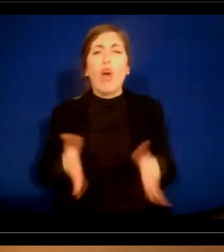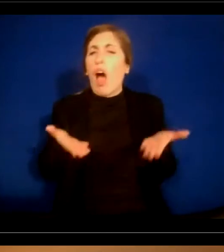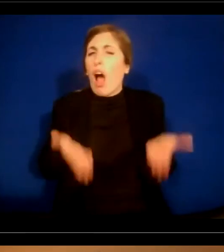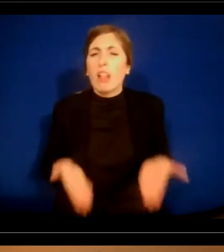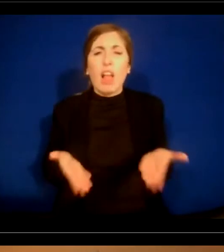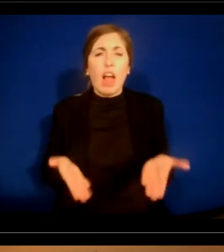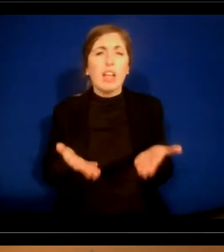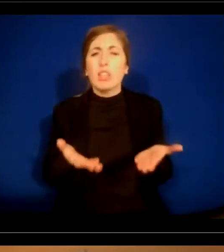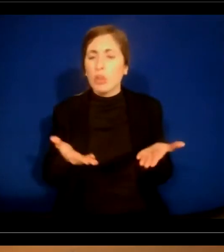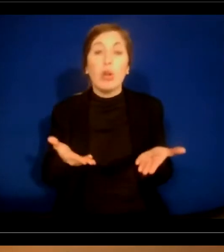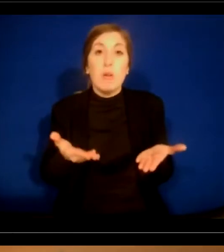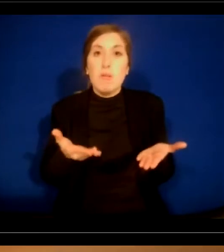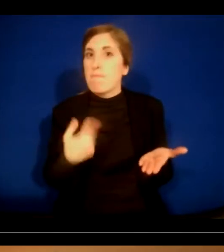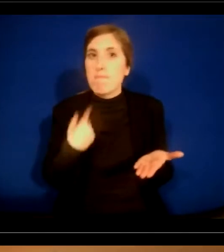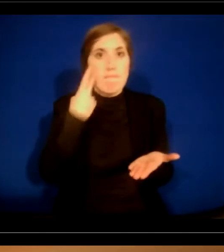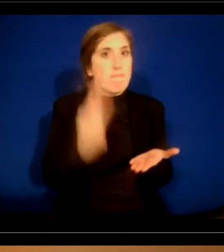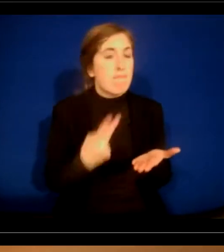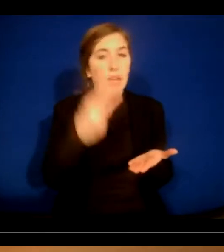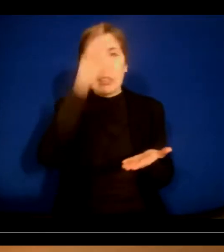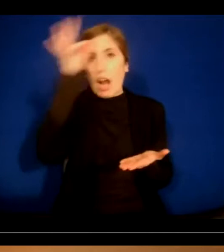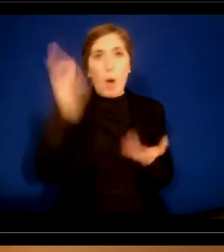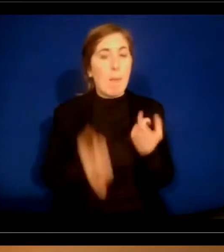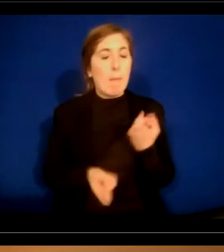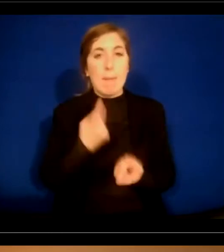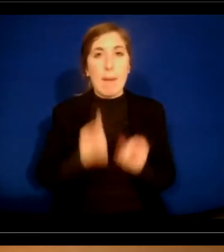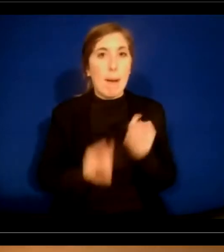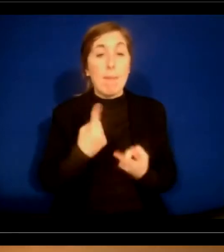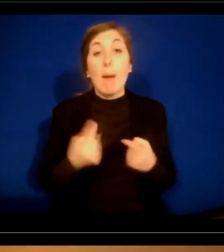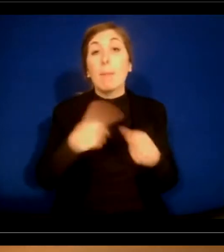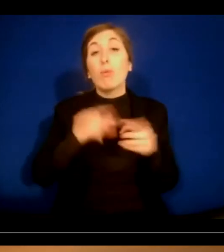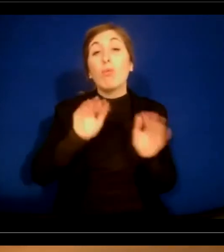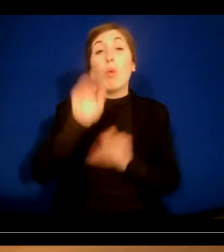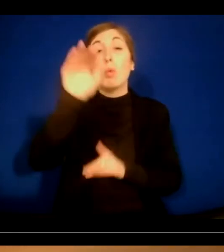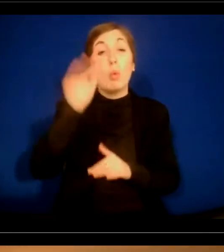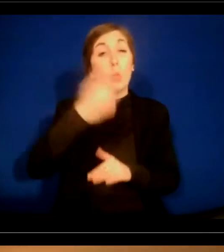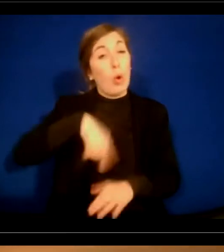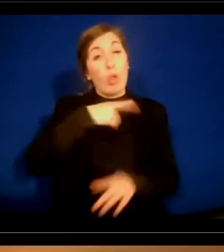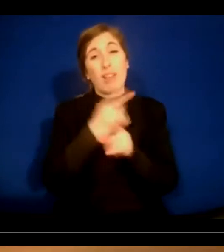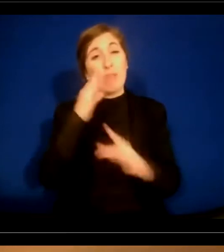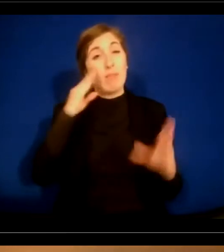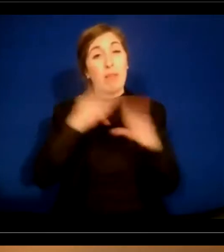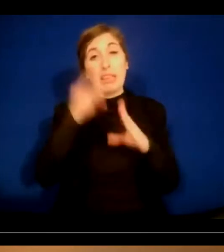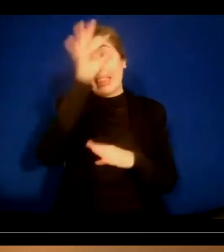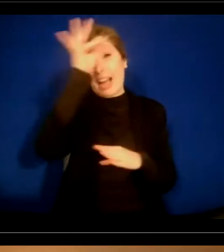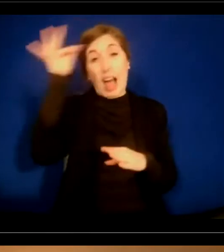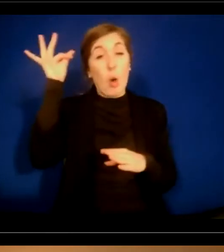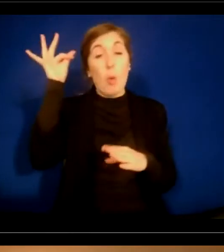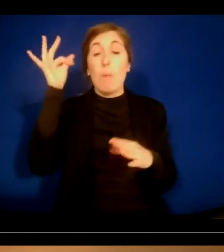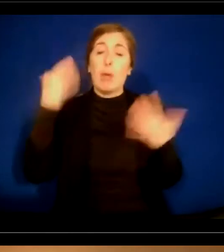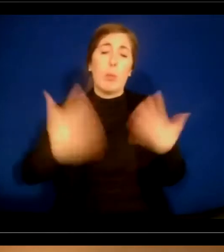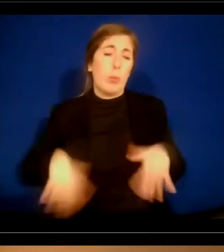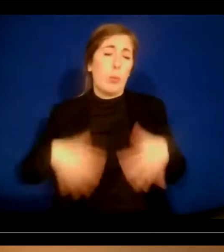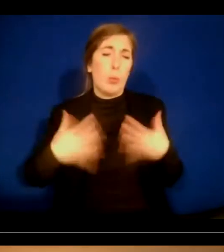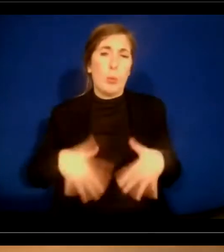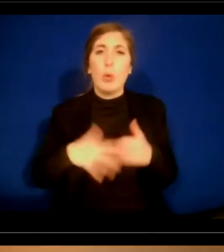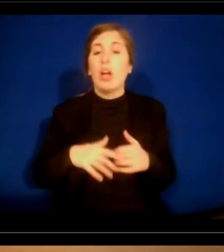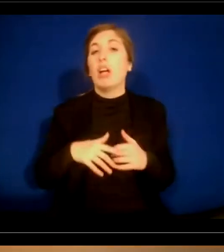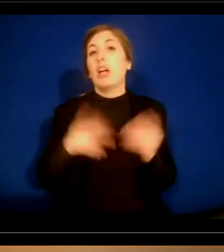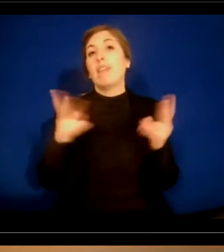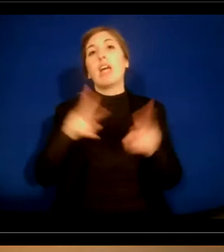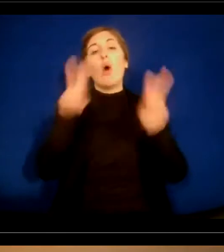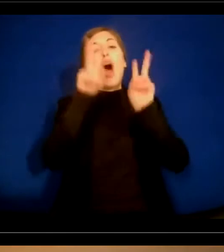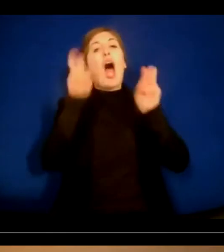fare e con i quali ci troveremo a che fare anche in futuro, però magari questo è un tema che possiamo poi